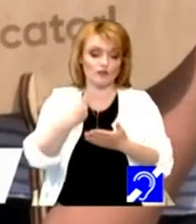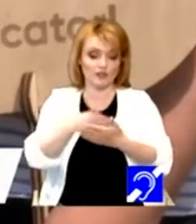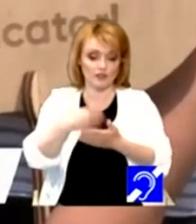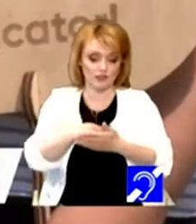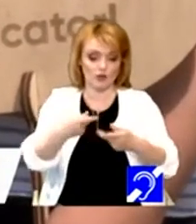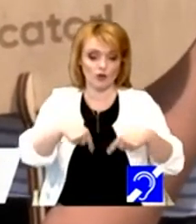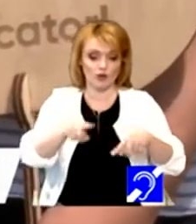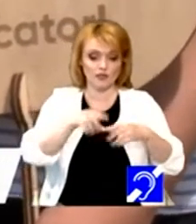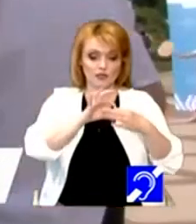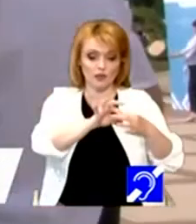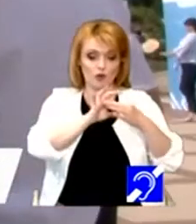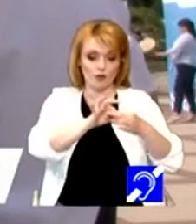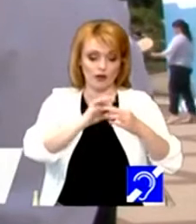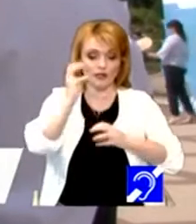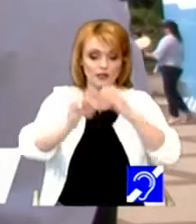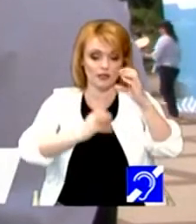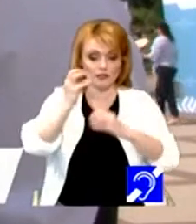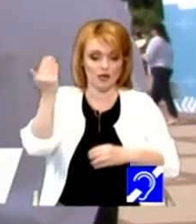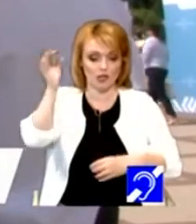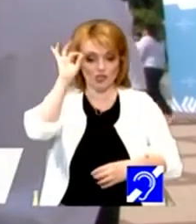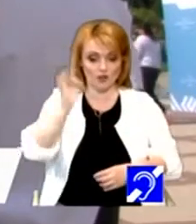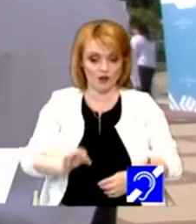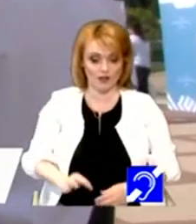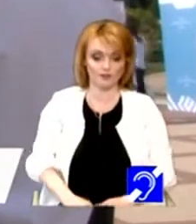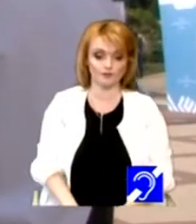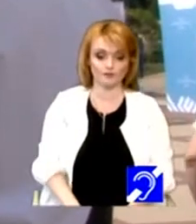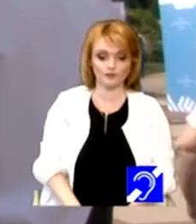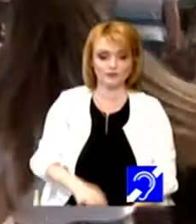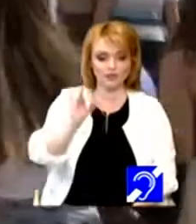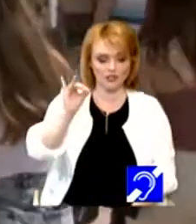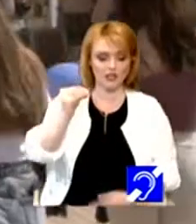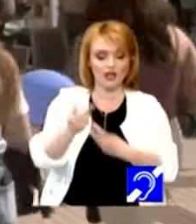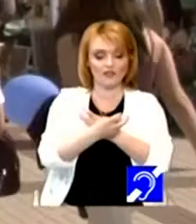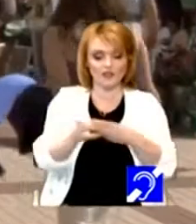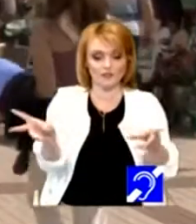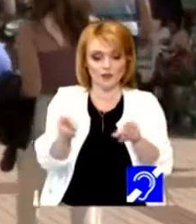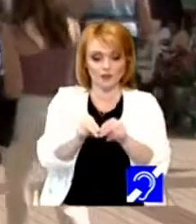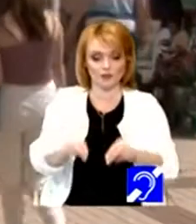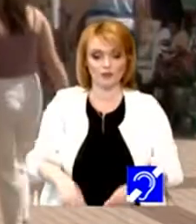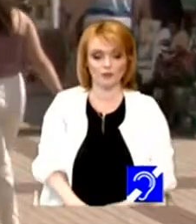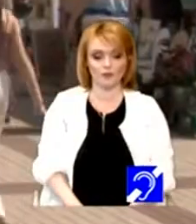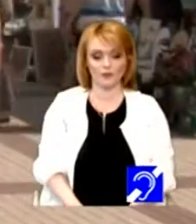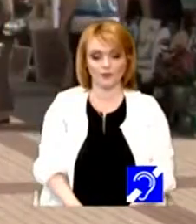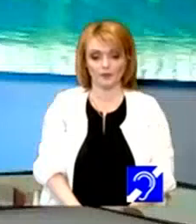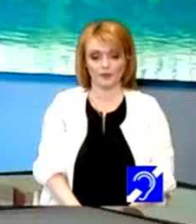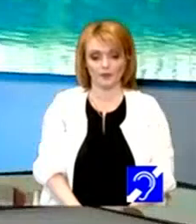al Agenției de Cooperare Internațională a Germaniei și Agenției Elvețiene pentru Dezvoltare și Cooperare.